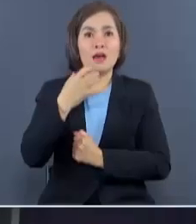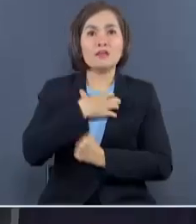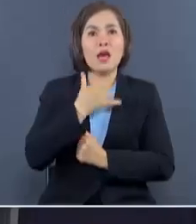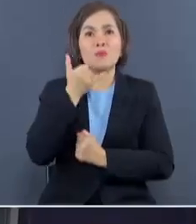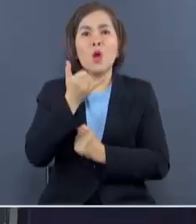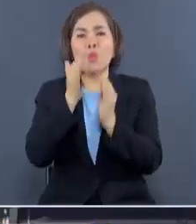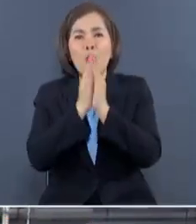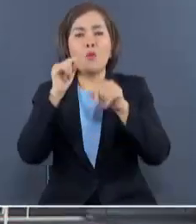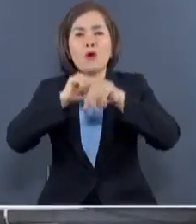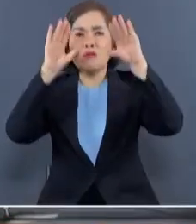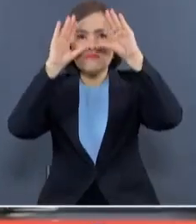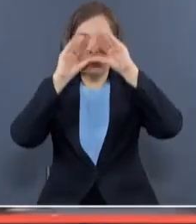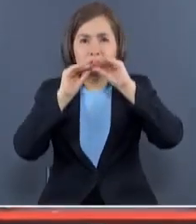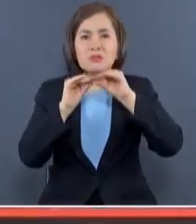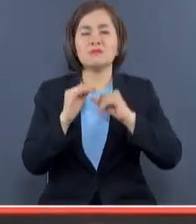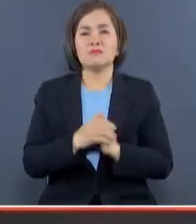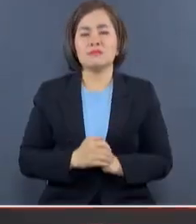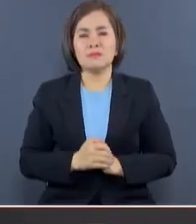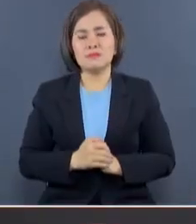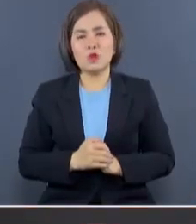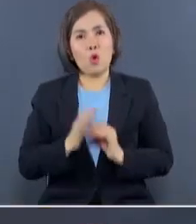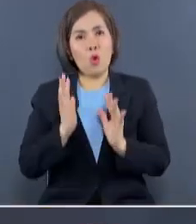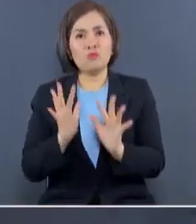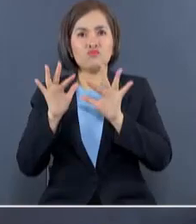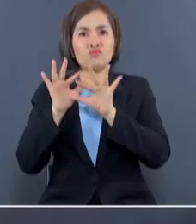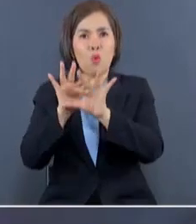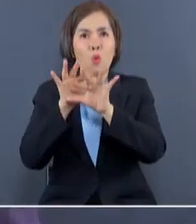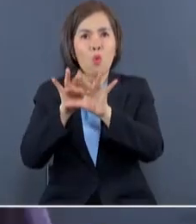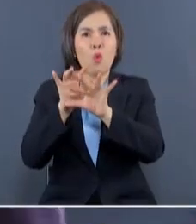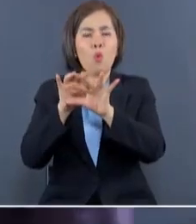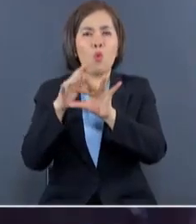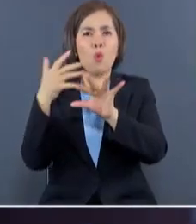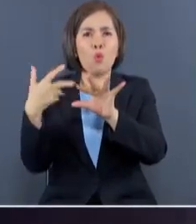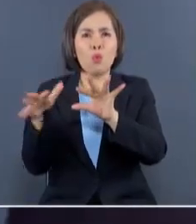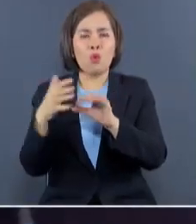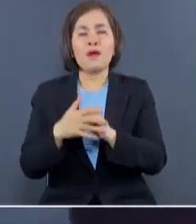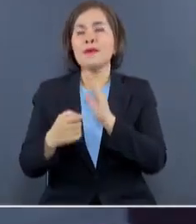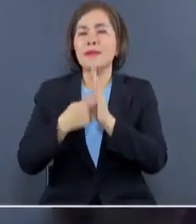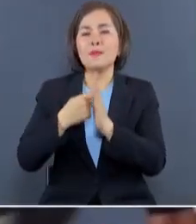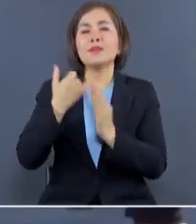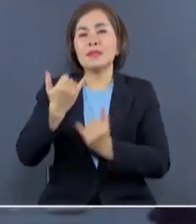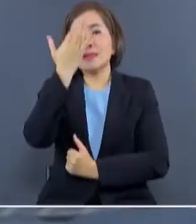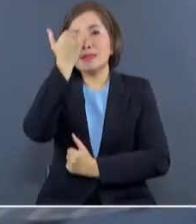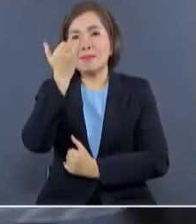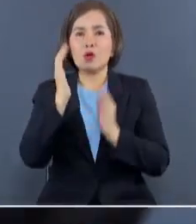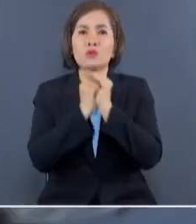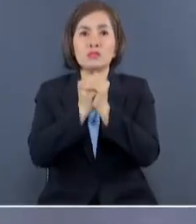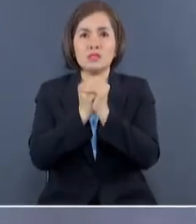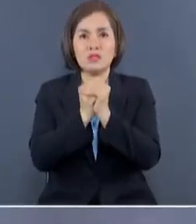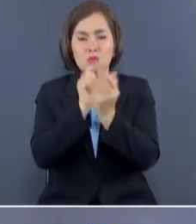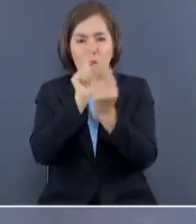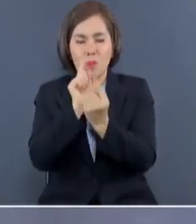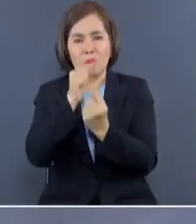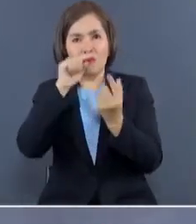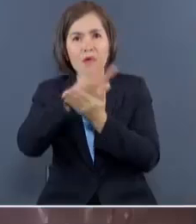างช่วงโดยเฉพาะกลางคืนนี่บางทีแบบโอ้โหแน่นจริงๆและส่วนหนึ่งฮะสาเหตุที่ตอนนี้คนจีนมากันเยอะอย่างที่บอกไปหลังจาก